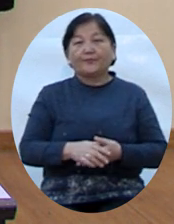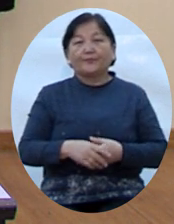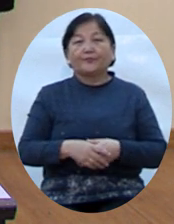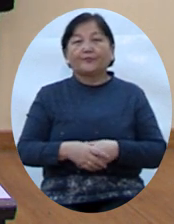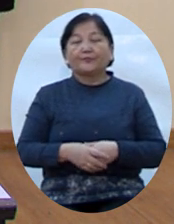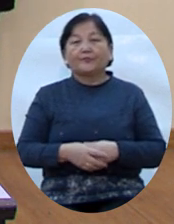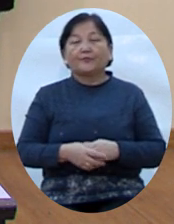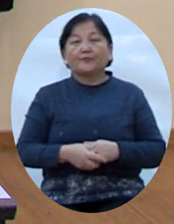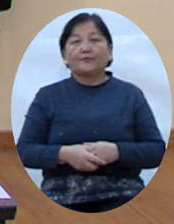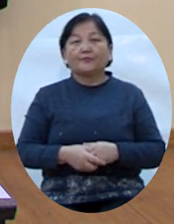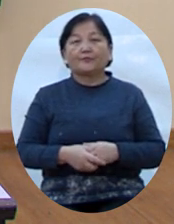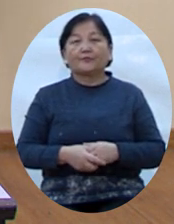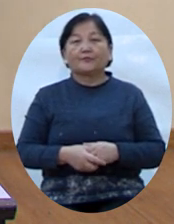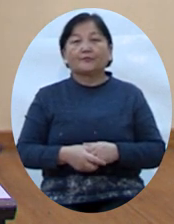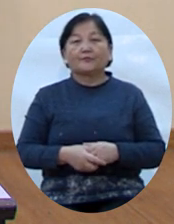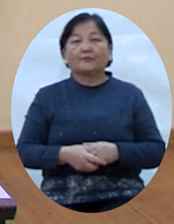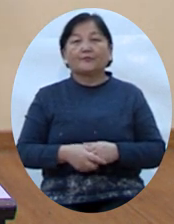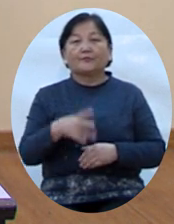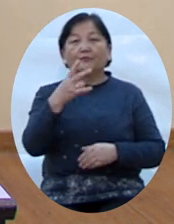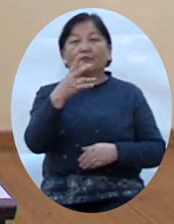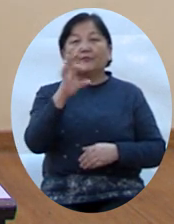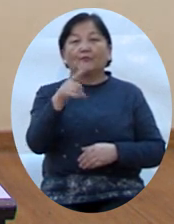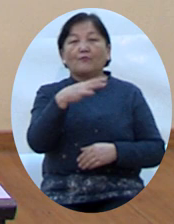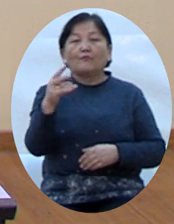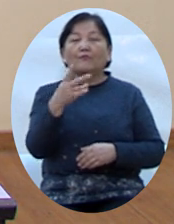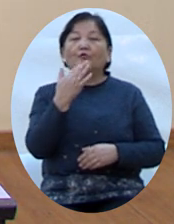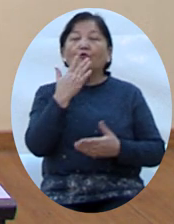4-р уусамлын орчинг шалгахад ногоон өнгийг үзүүлсэн.